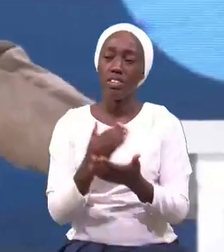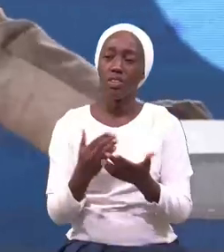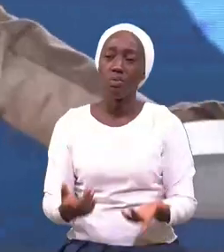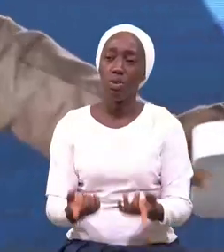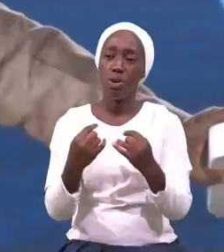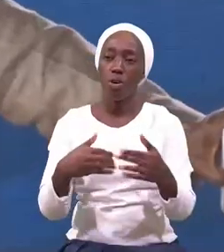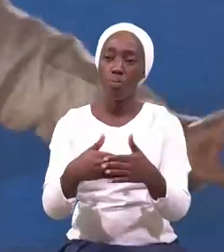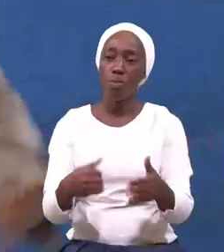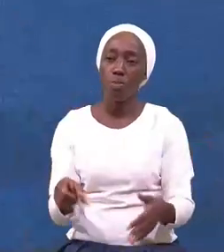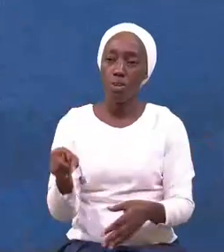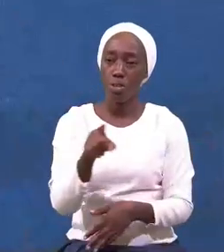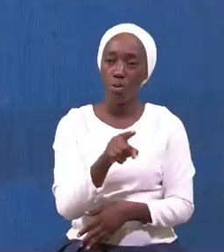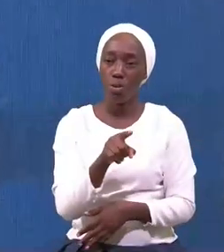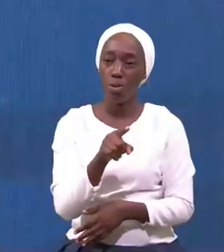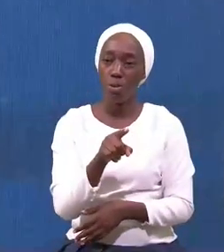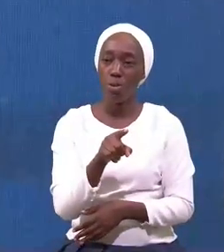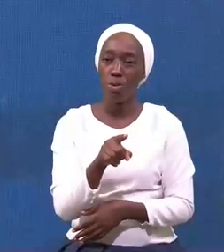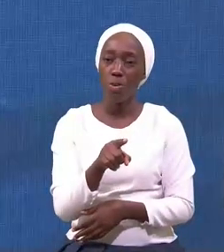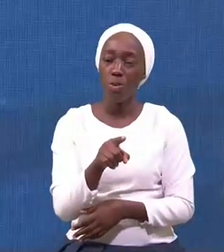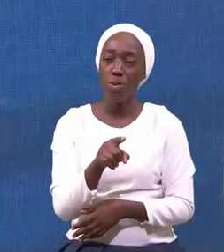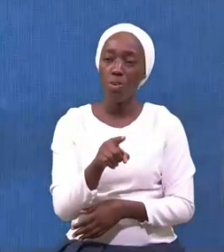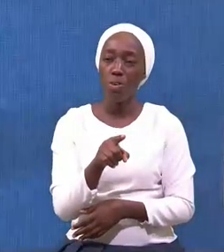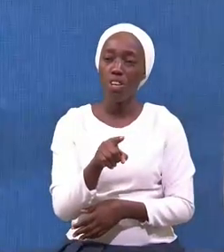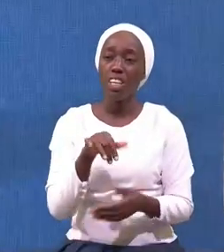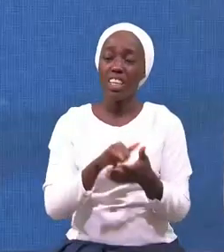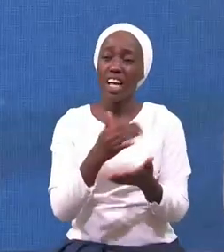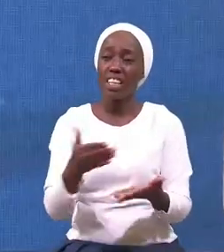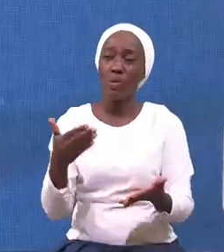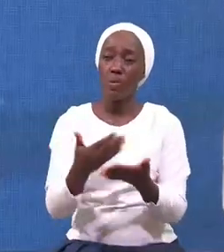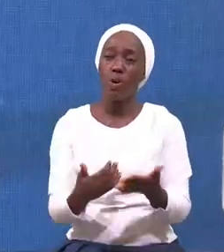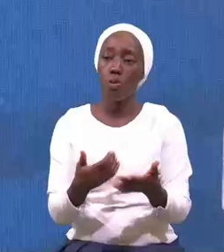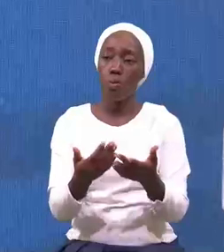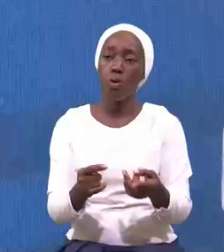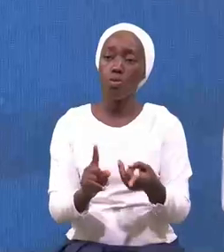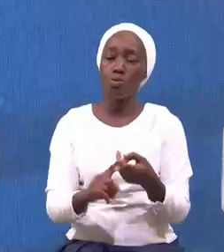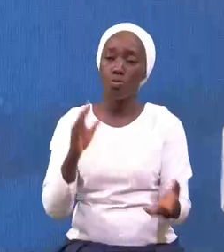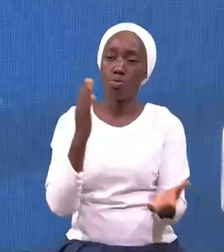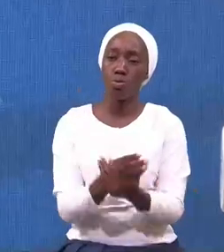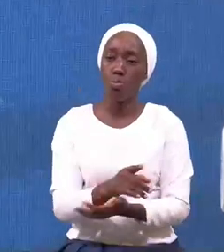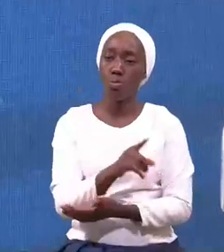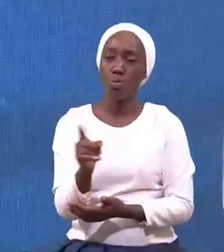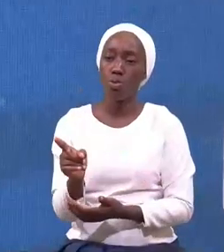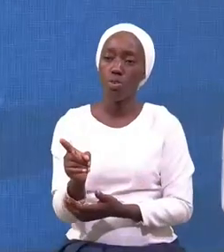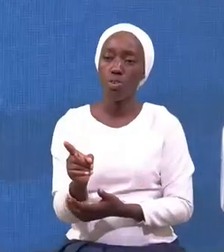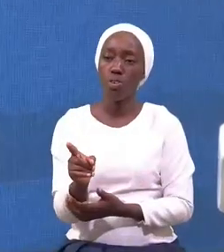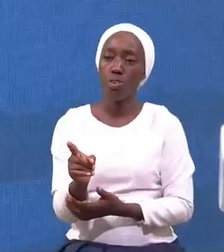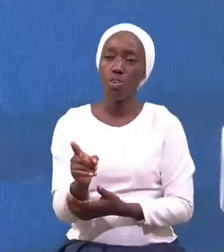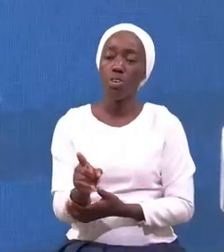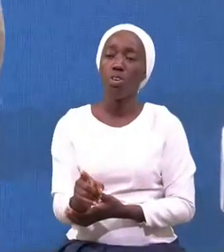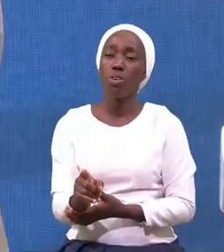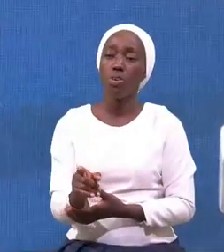Et quelque chose apparaît devant vous. Cette chose veut vous arrêter. Vous dites, volonté, je